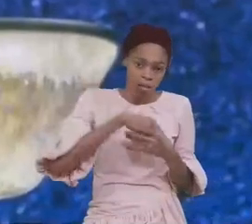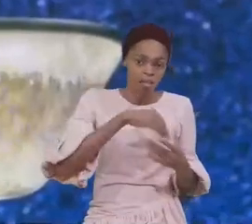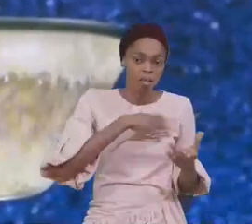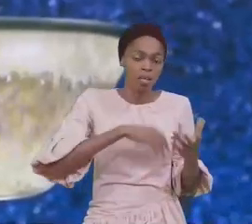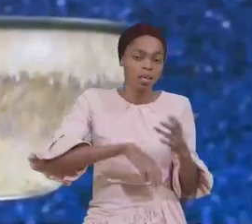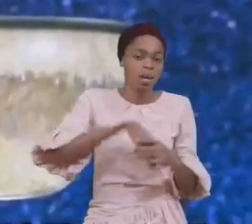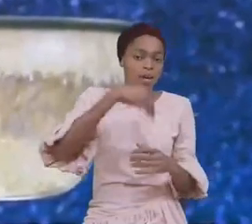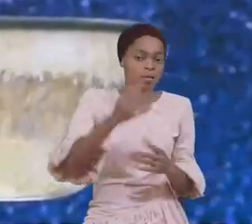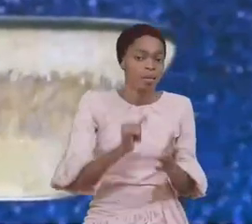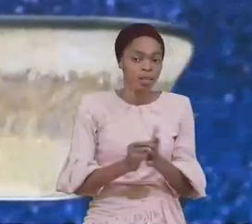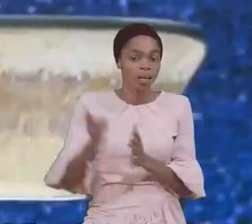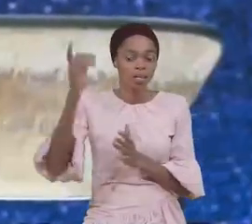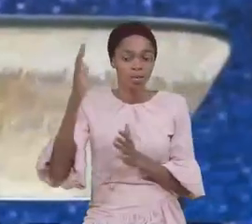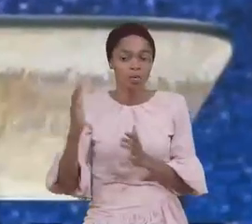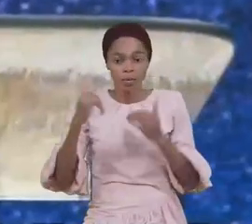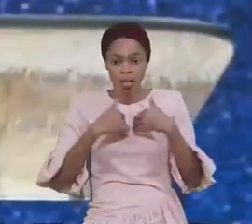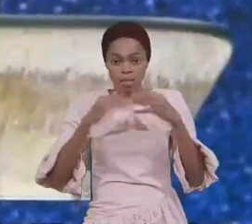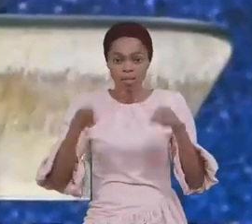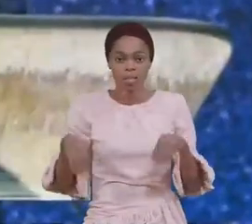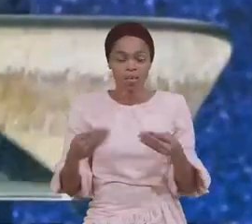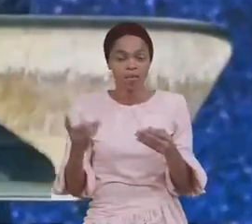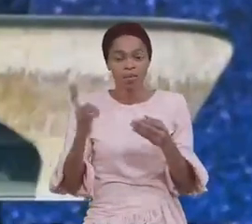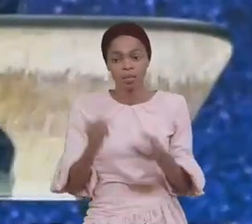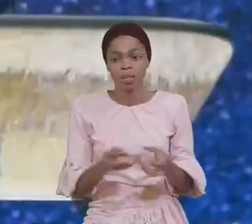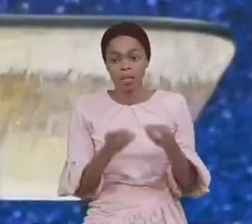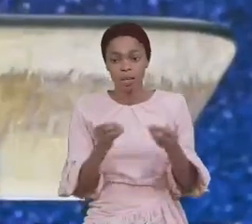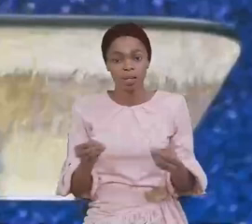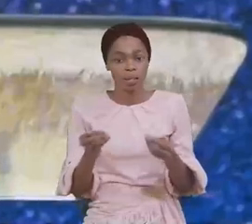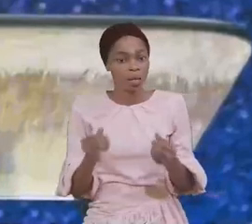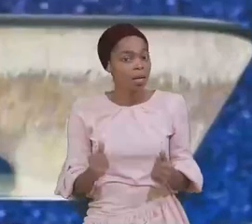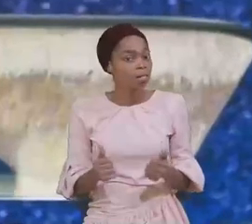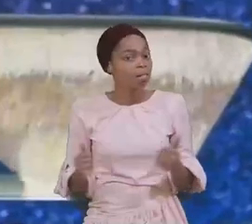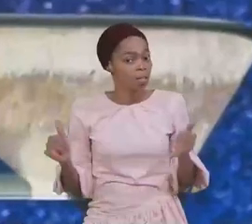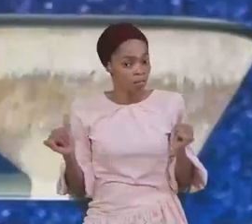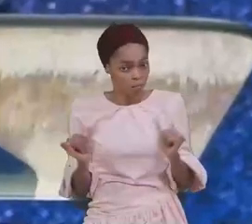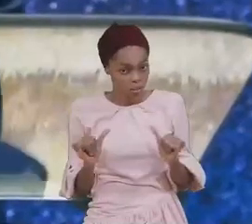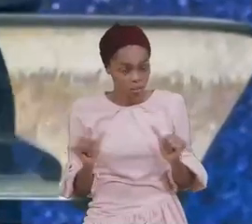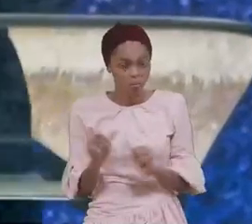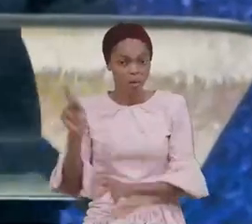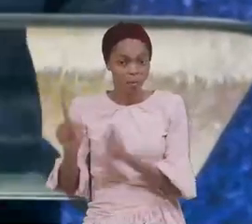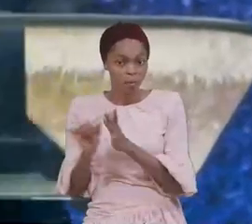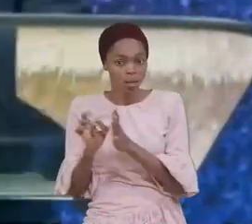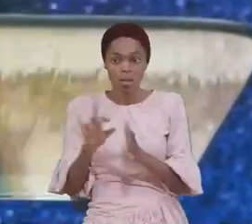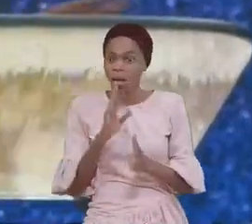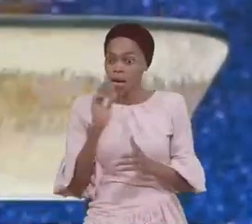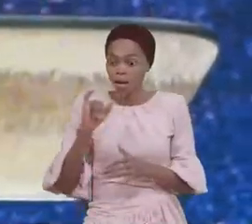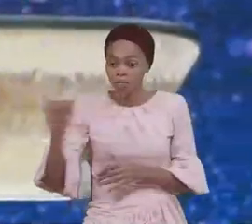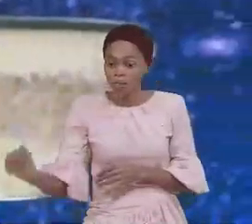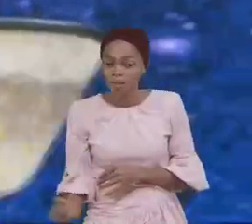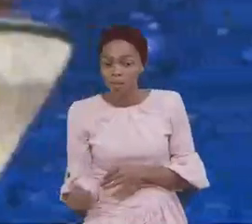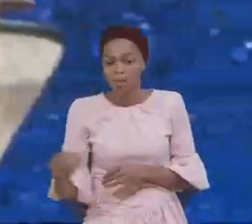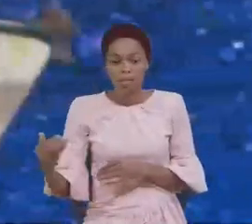que l'Éternel nous a donné le pays. Au fait, certains qu'on invite, on dit que